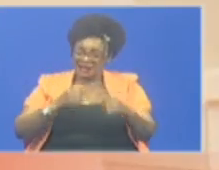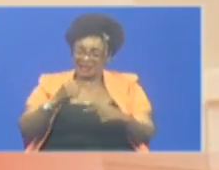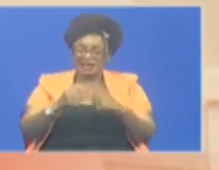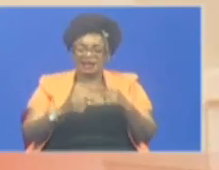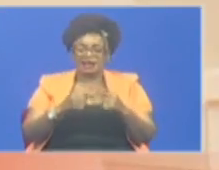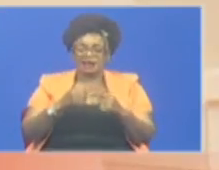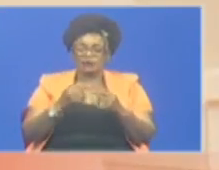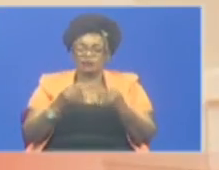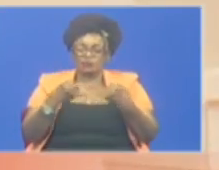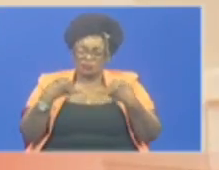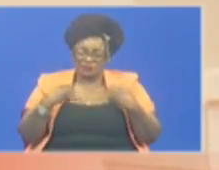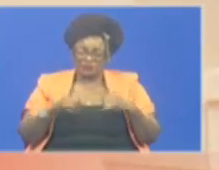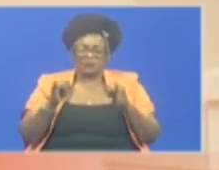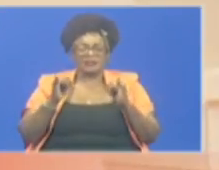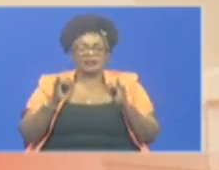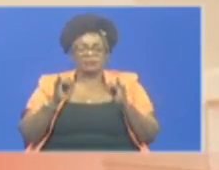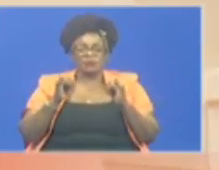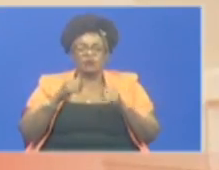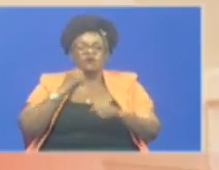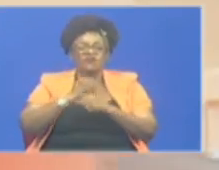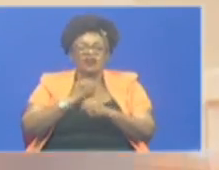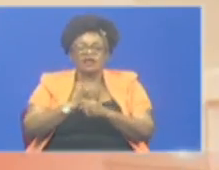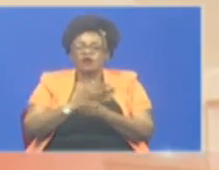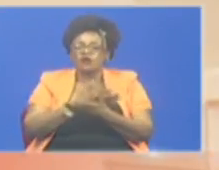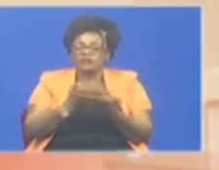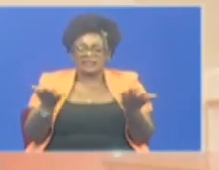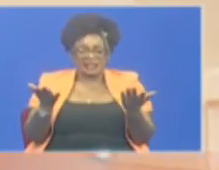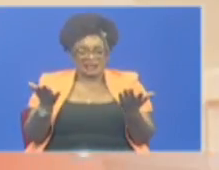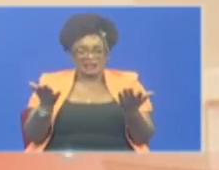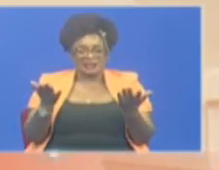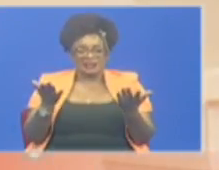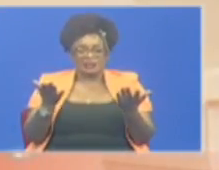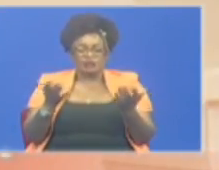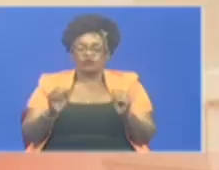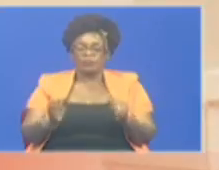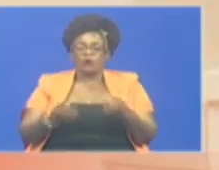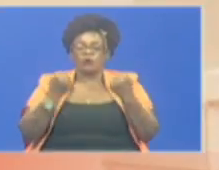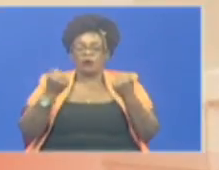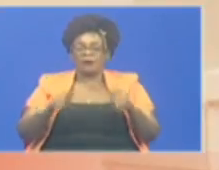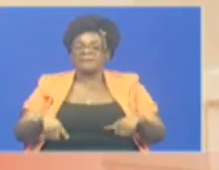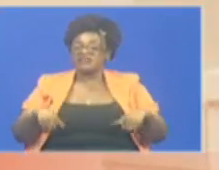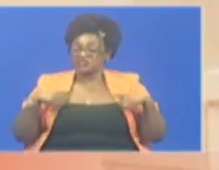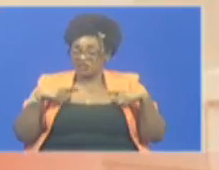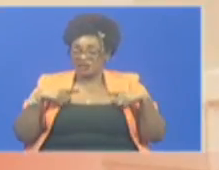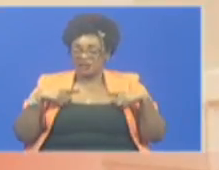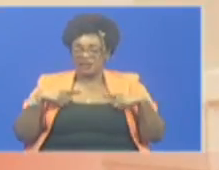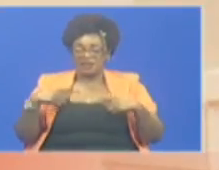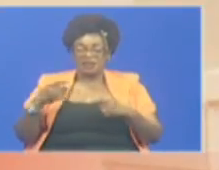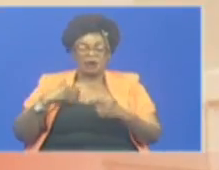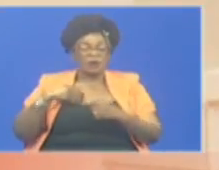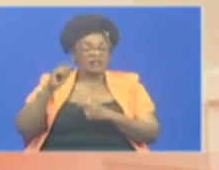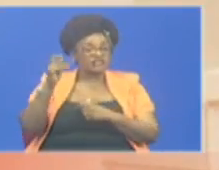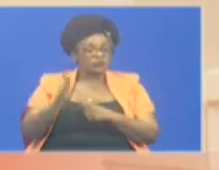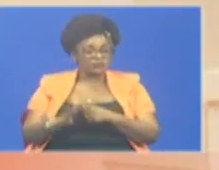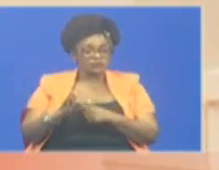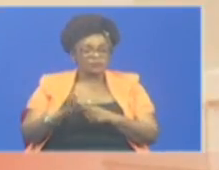lote tuwezavyo kuhakikisha ya kwamba tumeokoa maisha ya wananchi wetu, lakini